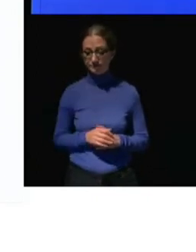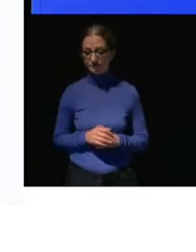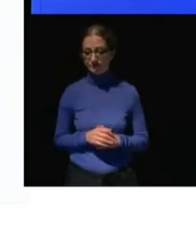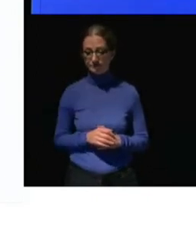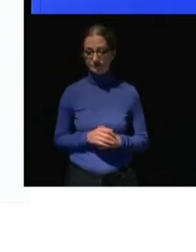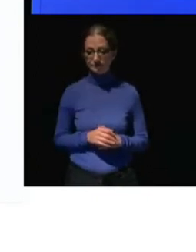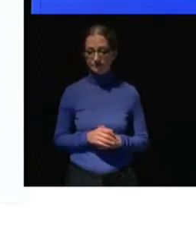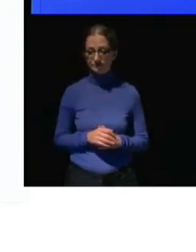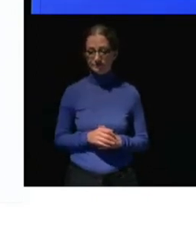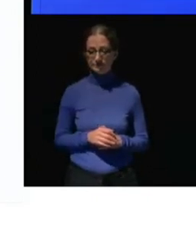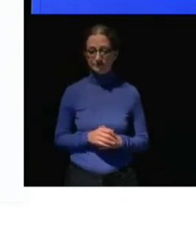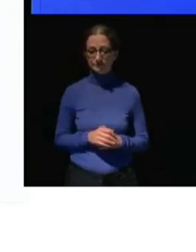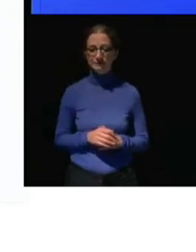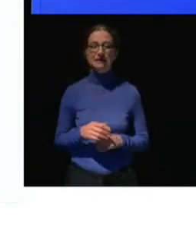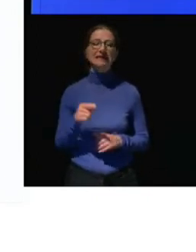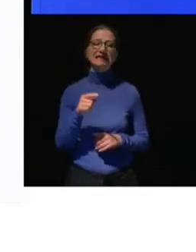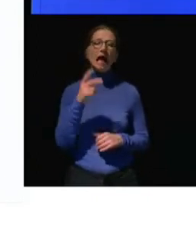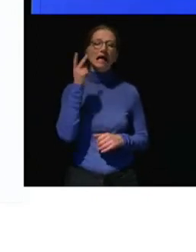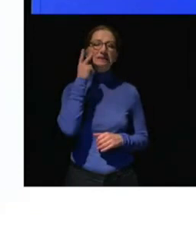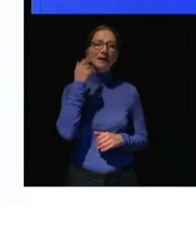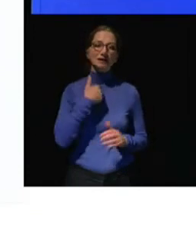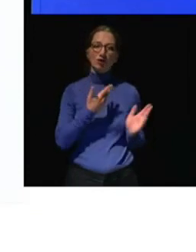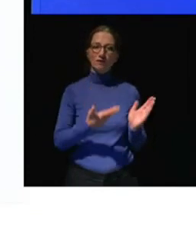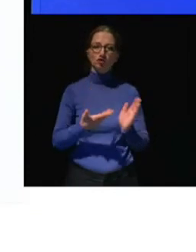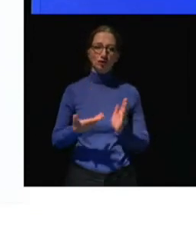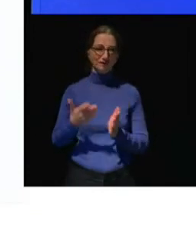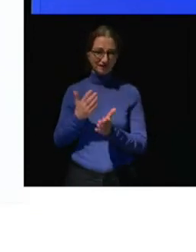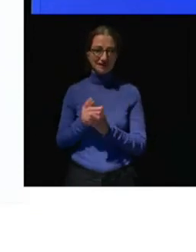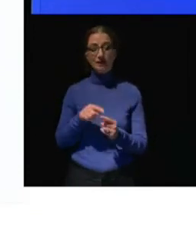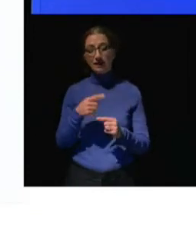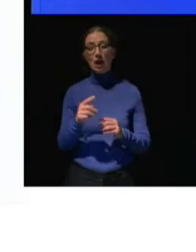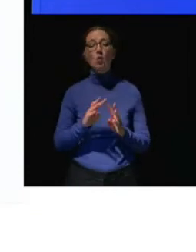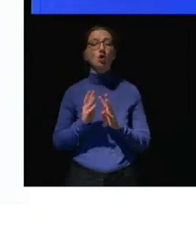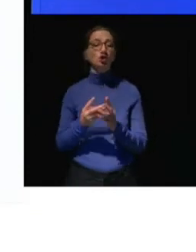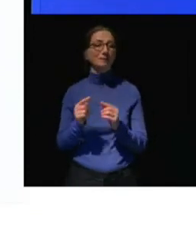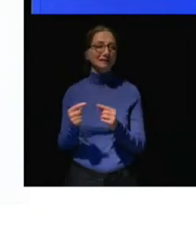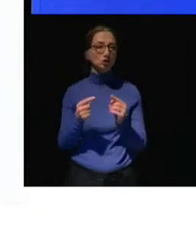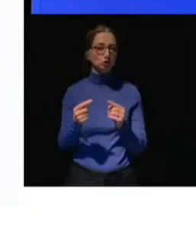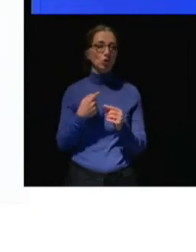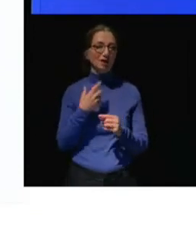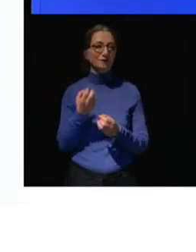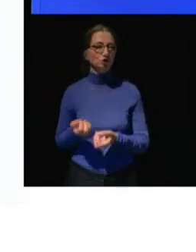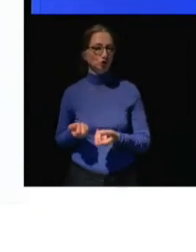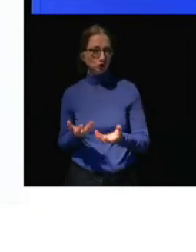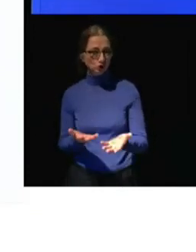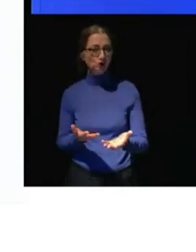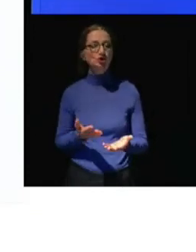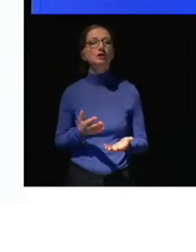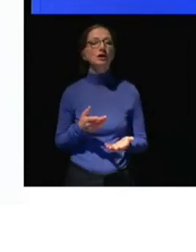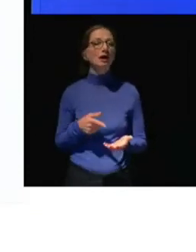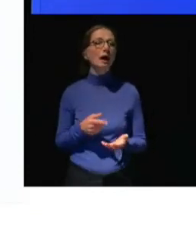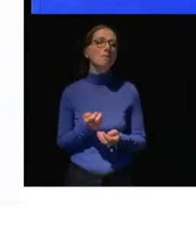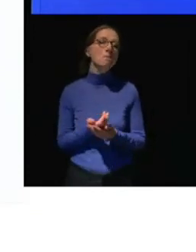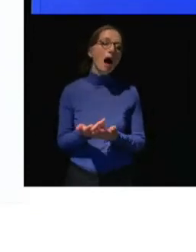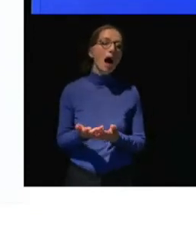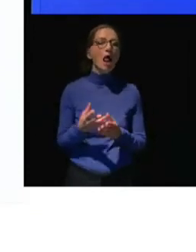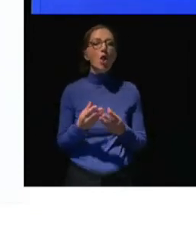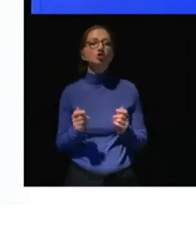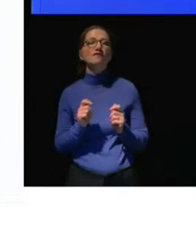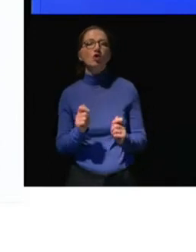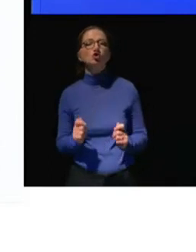Danach, wenn ich diese Aspekte vorgestellt habe, werde ich anhand der Workshop-Diskussion auch hier nur angeschnitten ein paar Lösungsansätze